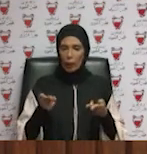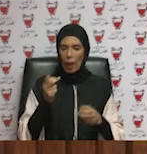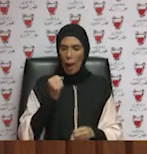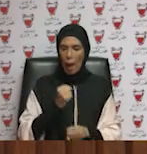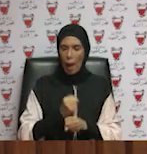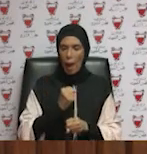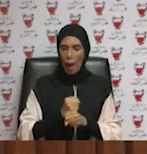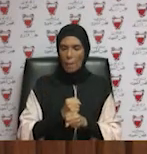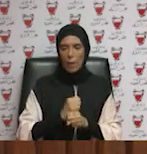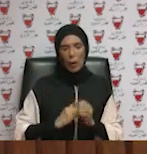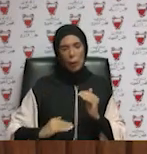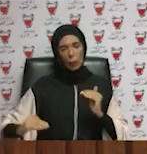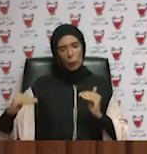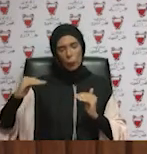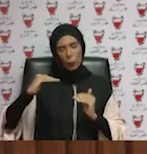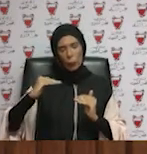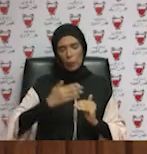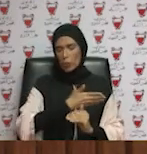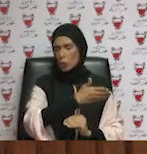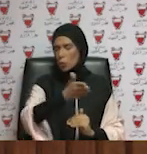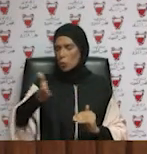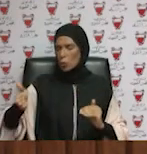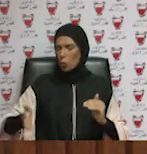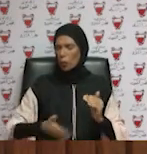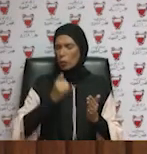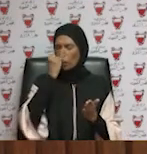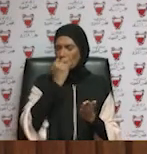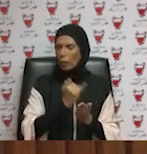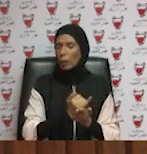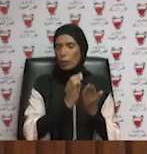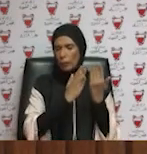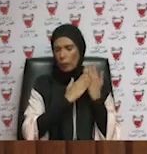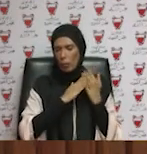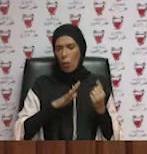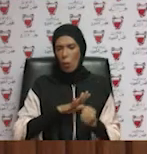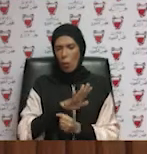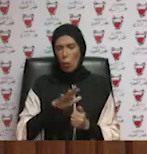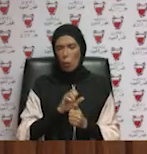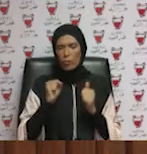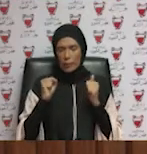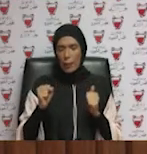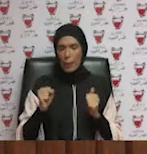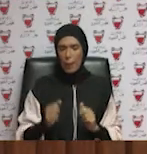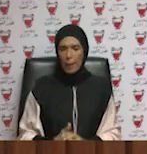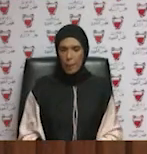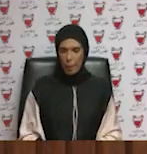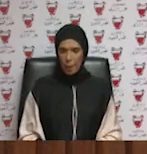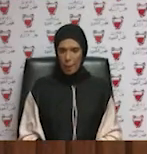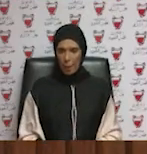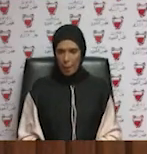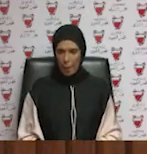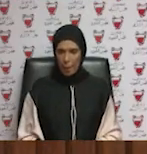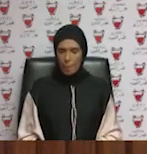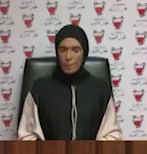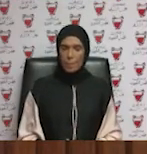لأن هذه مسؤولية الجميع الحقيقة، مسؤولية الجميع وخاصة في هذه الظروف الصعبة. فلذلك أنا يعني